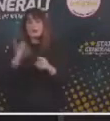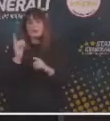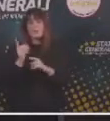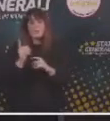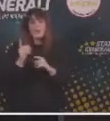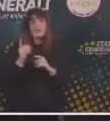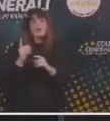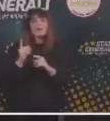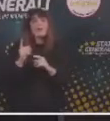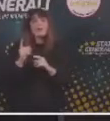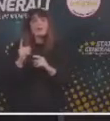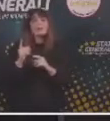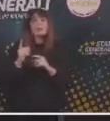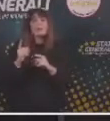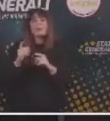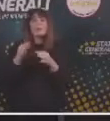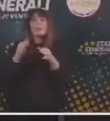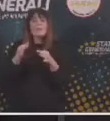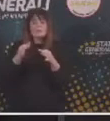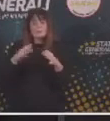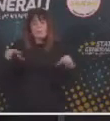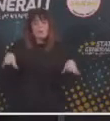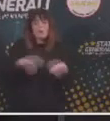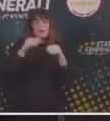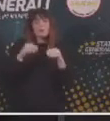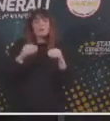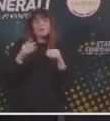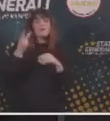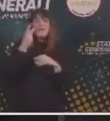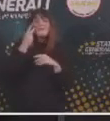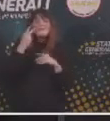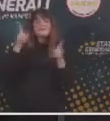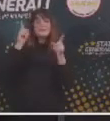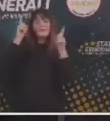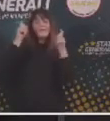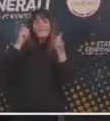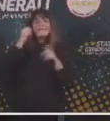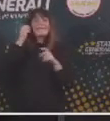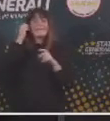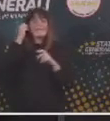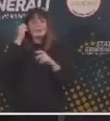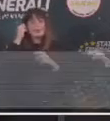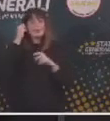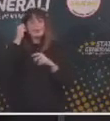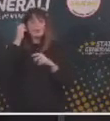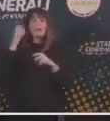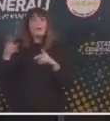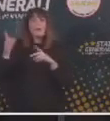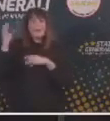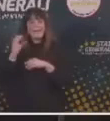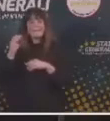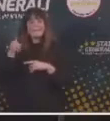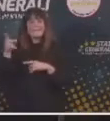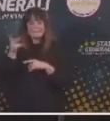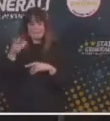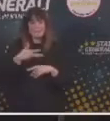da dalla meravigliosa visione che hanno avuto beppe grillo e gianroberto casaleggio e che attraversa il